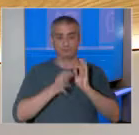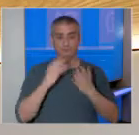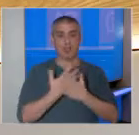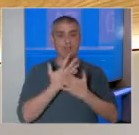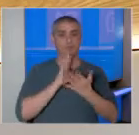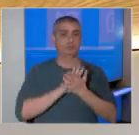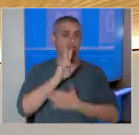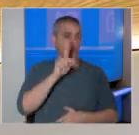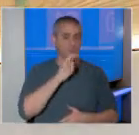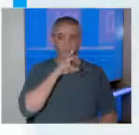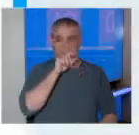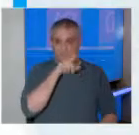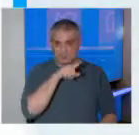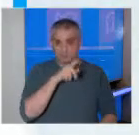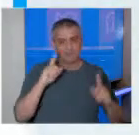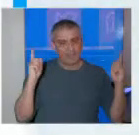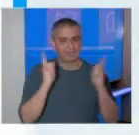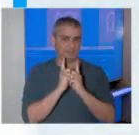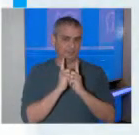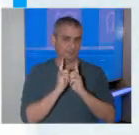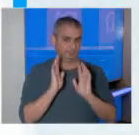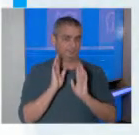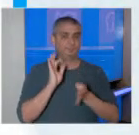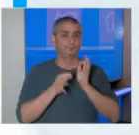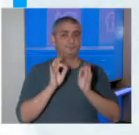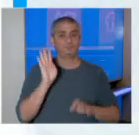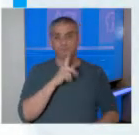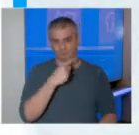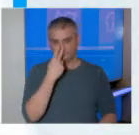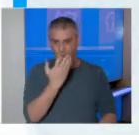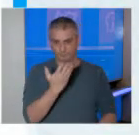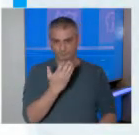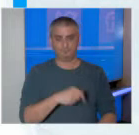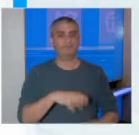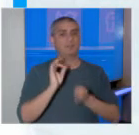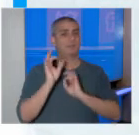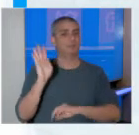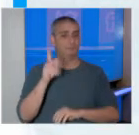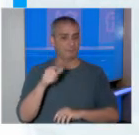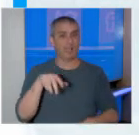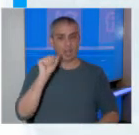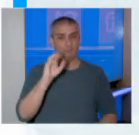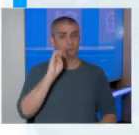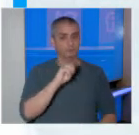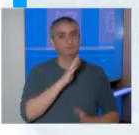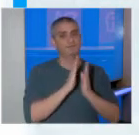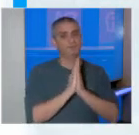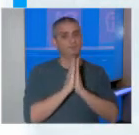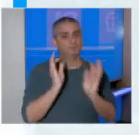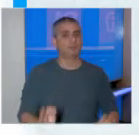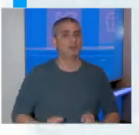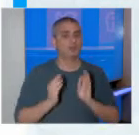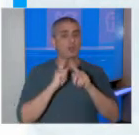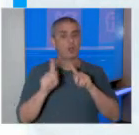חדשות 13, צייץ ותמצאת אותו. משפט נתניהו, בוא נראה. פרקליטי נתניהו, אלוביץ' ומוזס, מבקשים